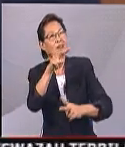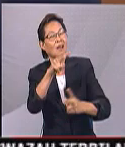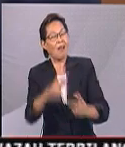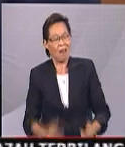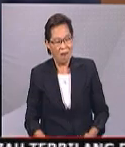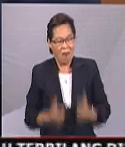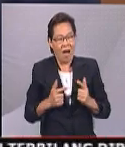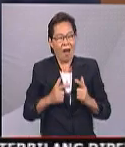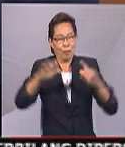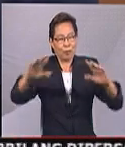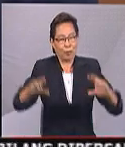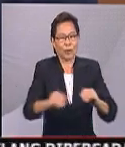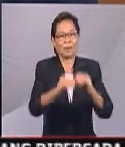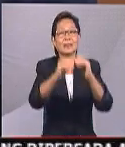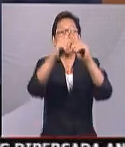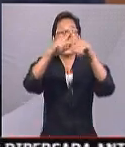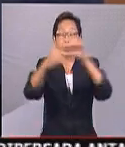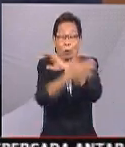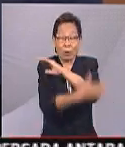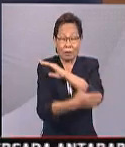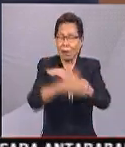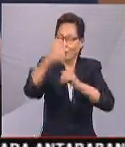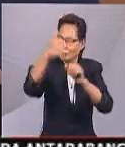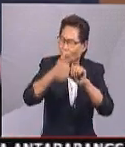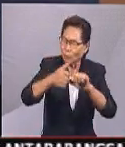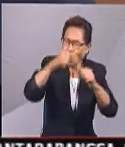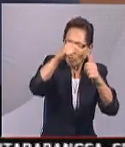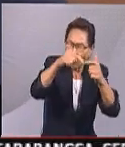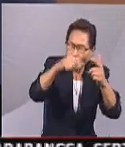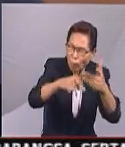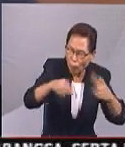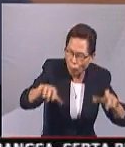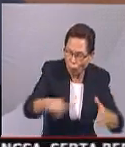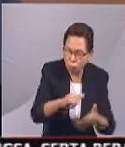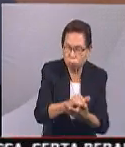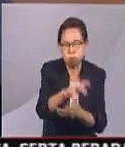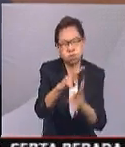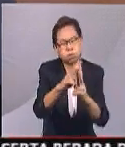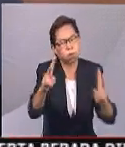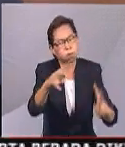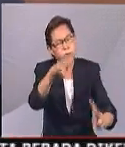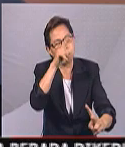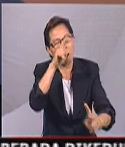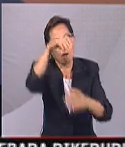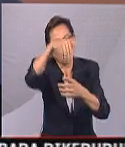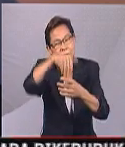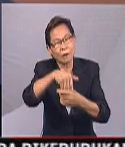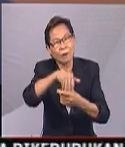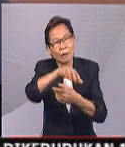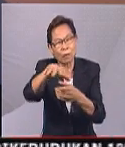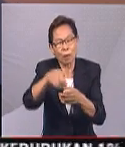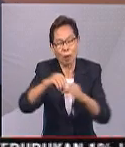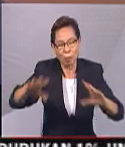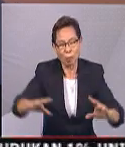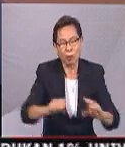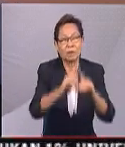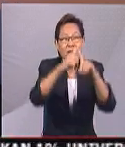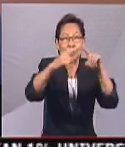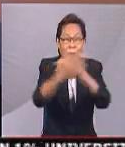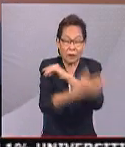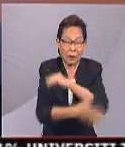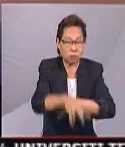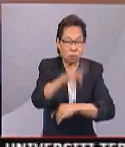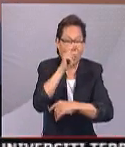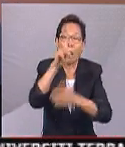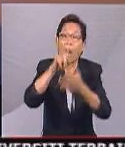persidangan Dewan Negara, Tan Sri memang cukup tegas dalam setiap perkara yang dilaksanakan oleh Senator termasuk dalam aspek persidangan Dewan Negara. Jadi